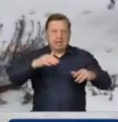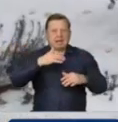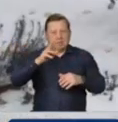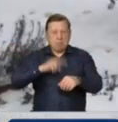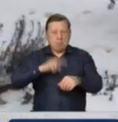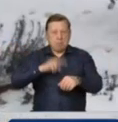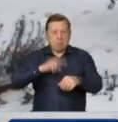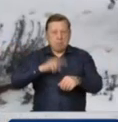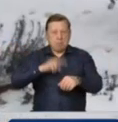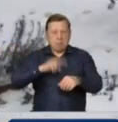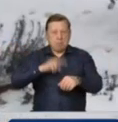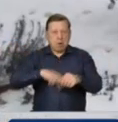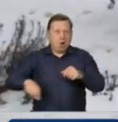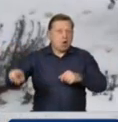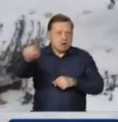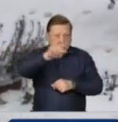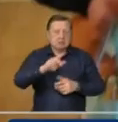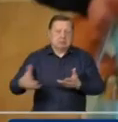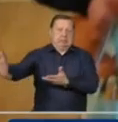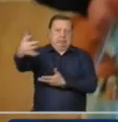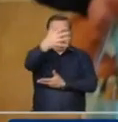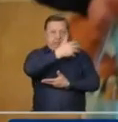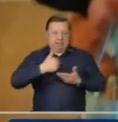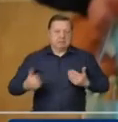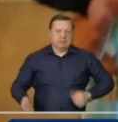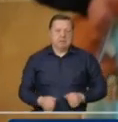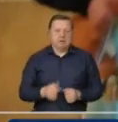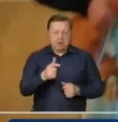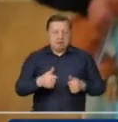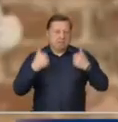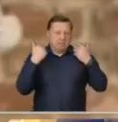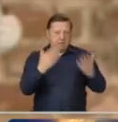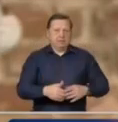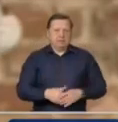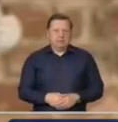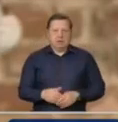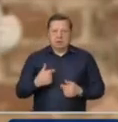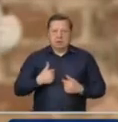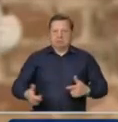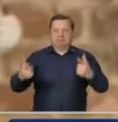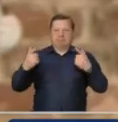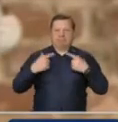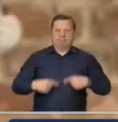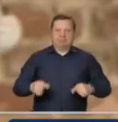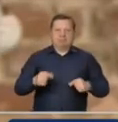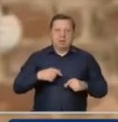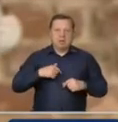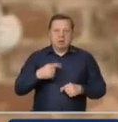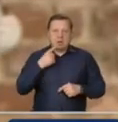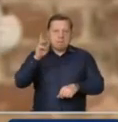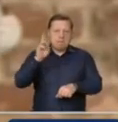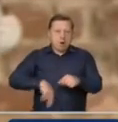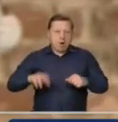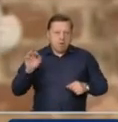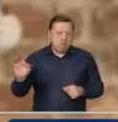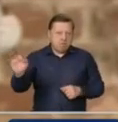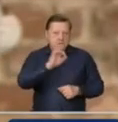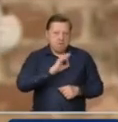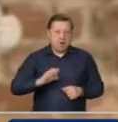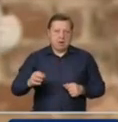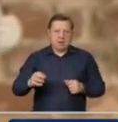tam też ruszyła zbiórka. Odzew przerósł wszelkie oczekiwania. To, co popłynęło jakby od policji katowickiej, no